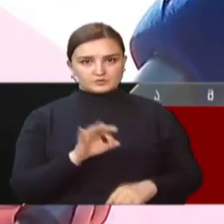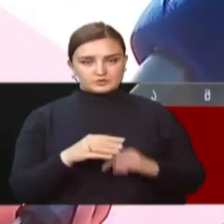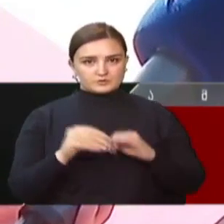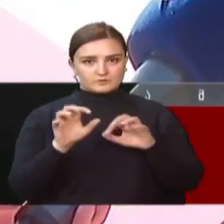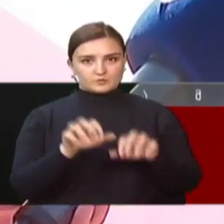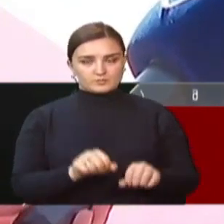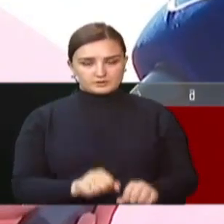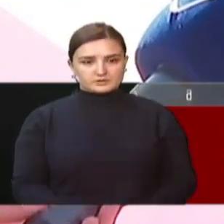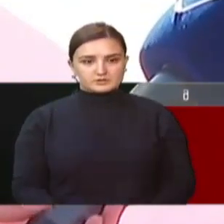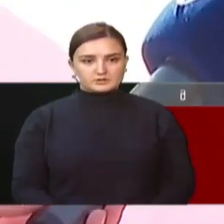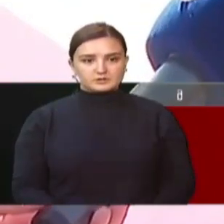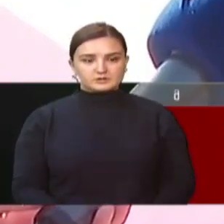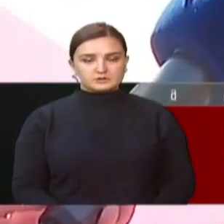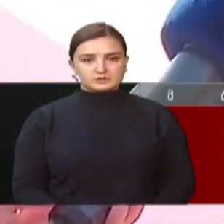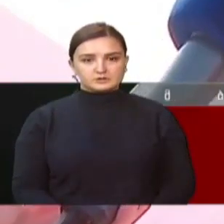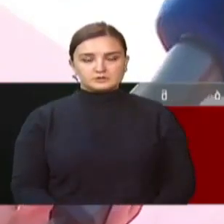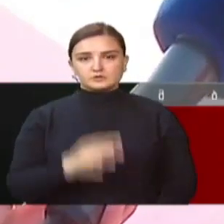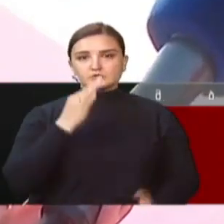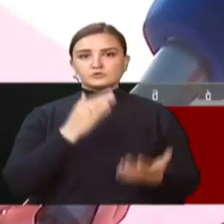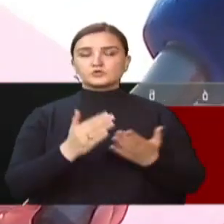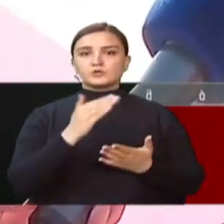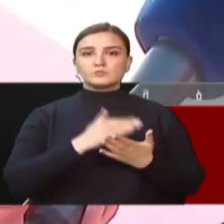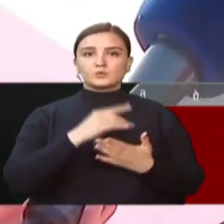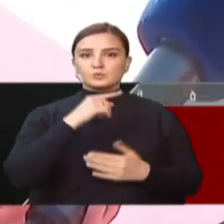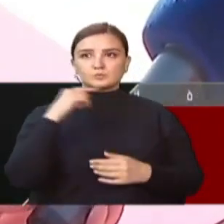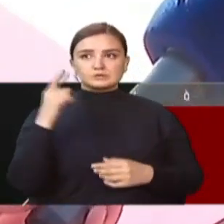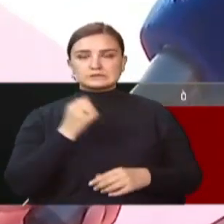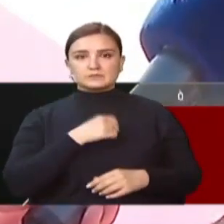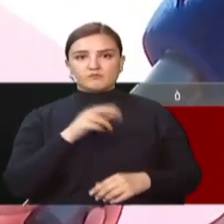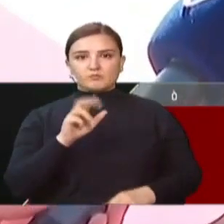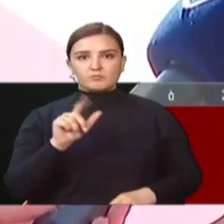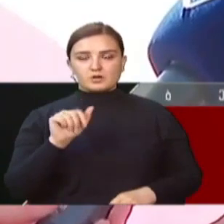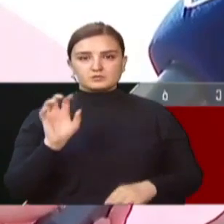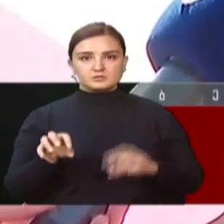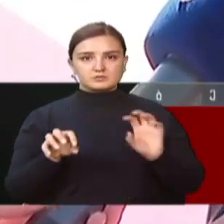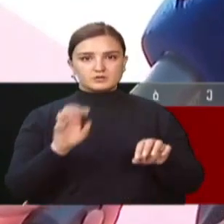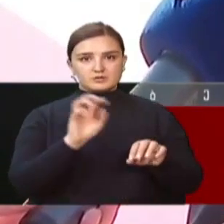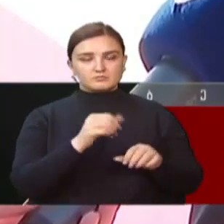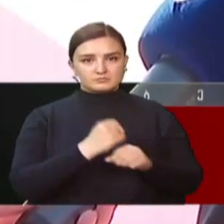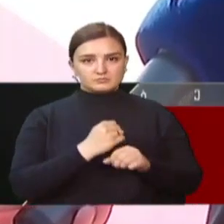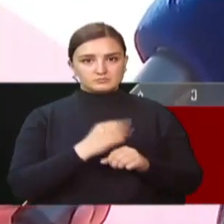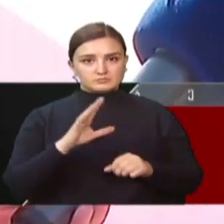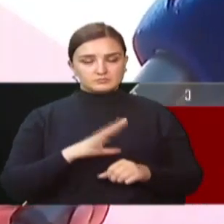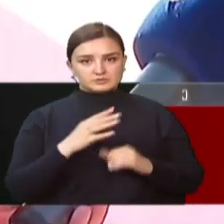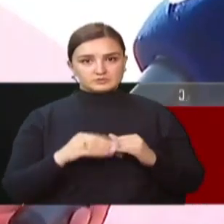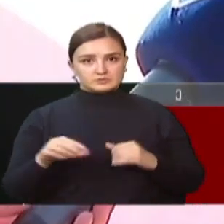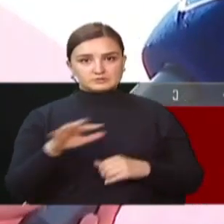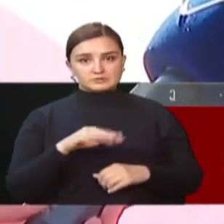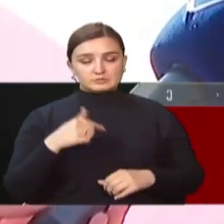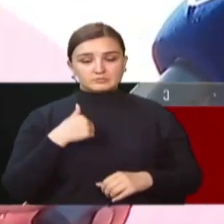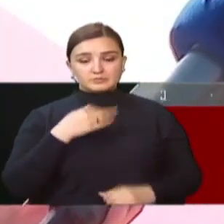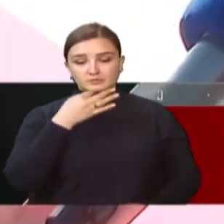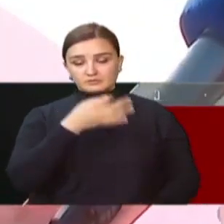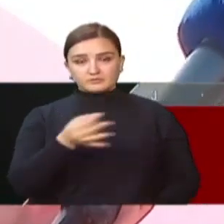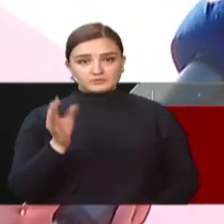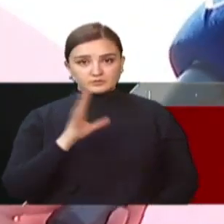ოკუპაცია და მას შემდეგ მოგესალმებით რუსეთმა სამხედრო ბაზები განათავსა ჩვენს ტერიტორიაზე და მე მათ უთხარი კიდევ ერთხელ